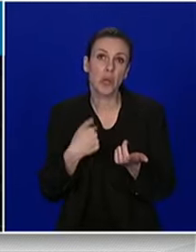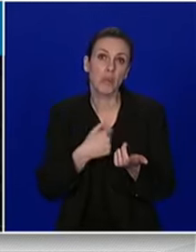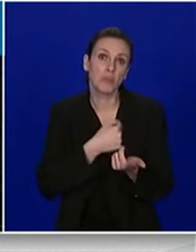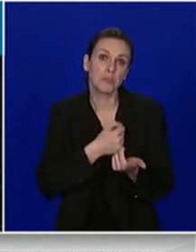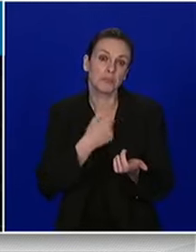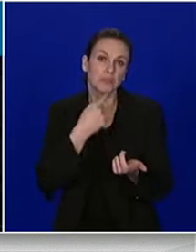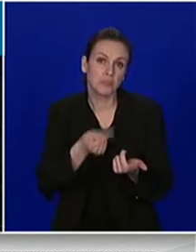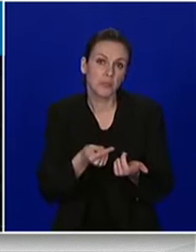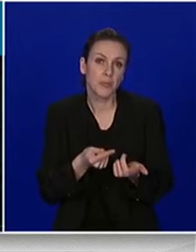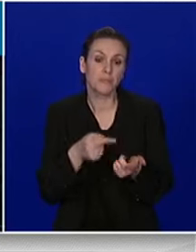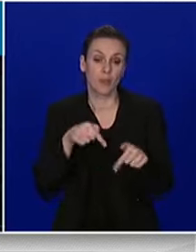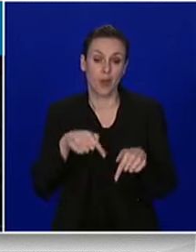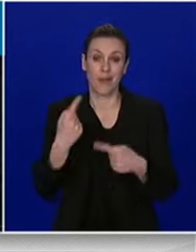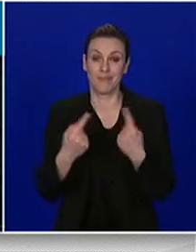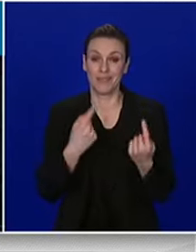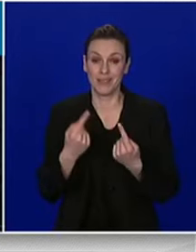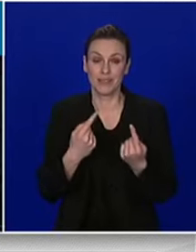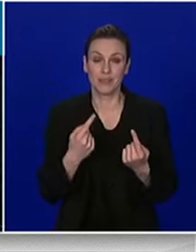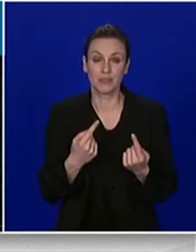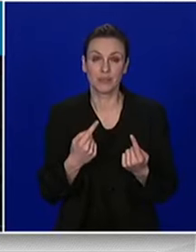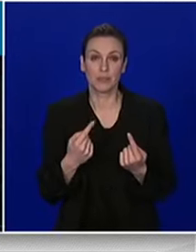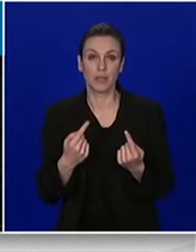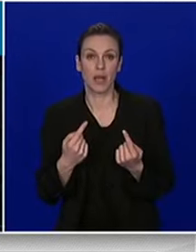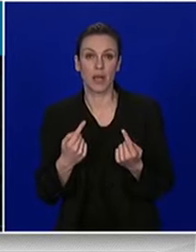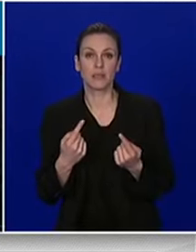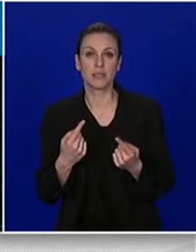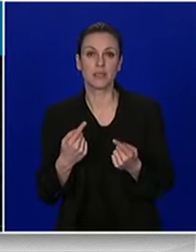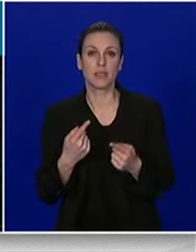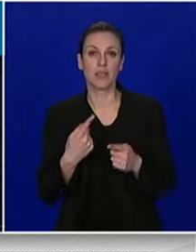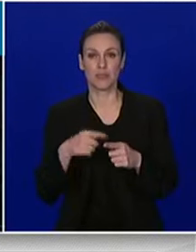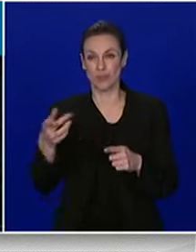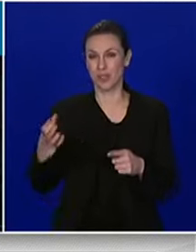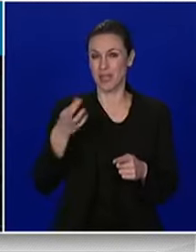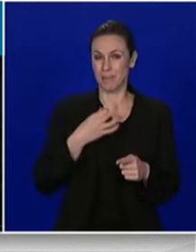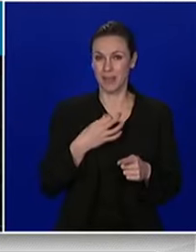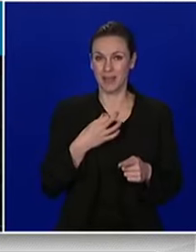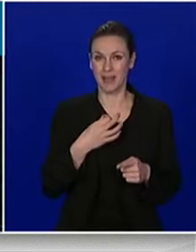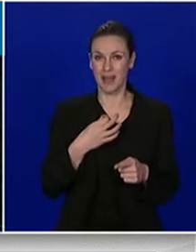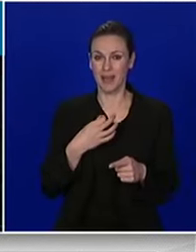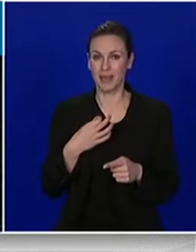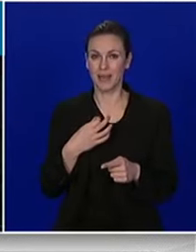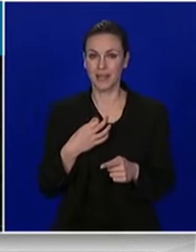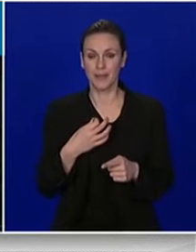ovoj situaciji, ili s obzirom na ovo vaše pitanje,